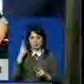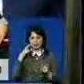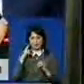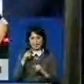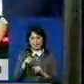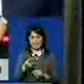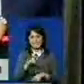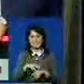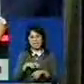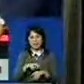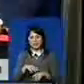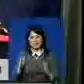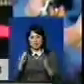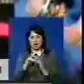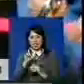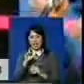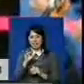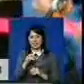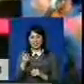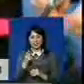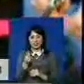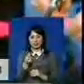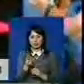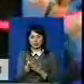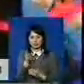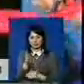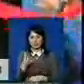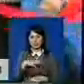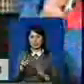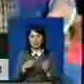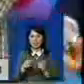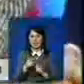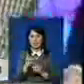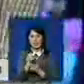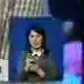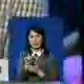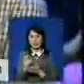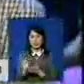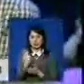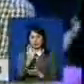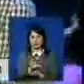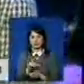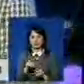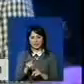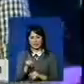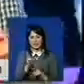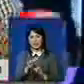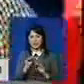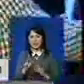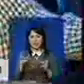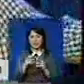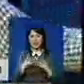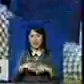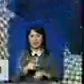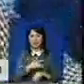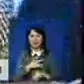ინიციატივით სამედიცინო კორპორაცია ევექსის პირველადი ფინანსური შენატანითა და საქართველოს პრეზიდენტის სარეზერვო ფონდის დახმარებით დაიწყო. ბავშთა ჰოსპისი